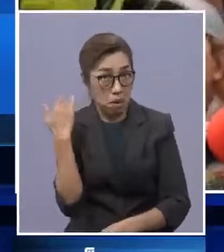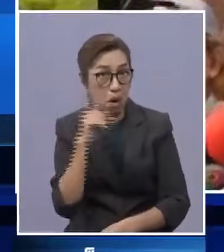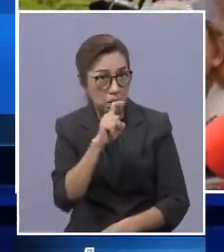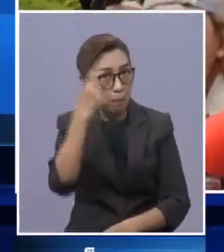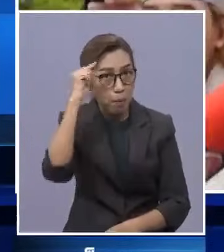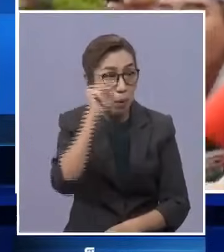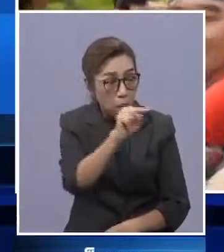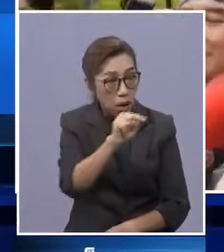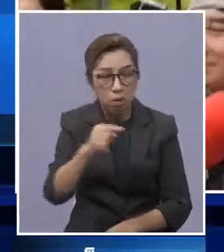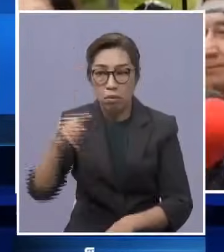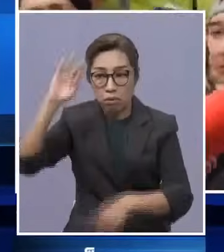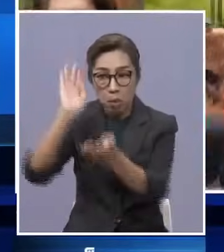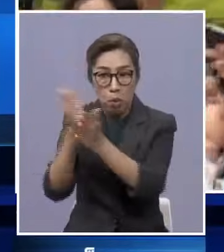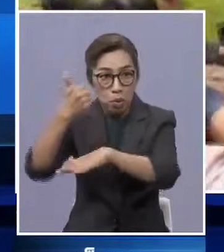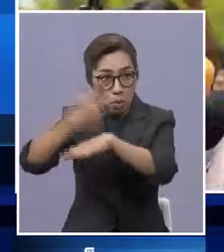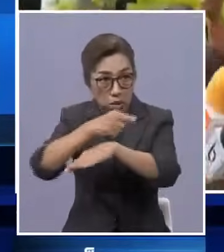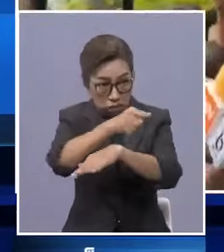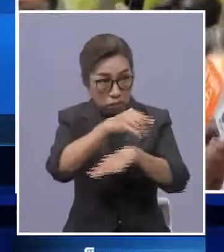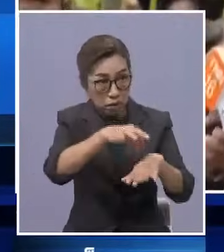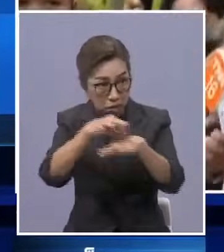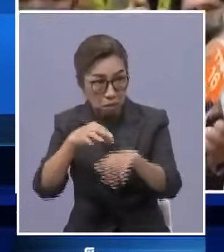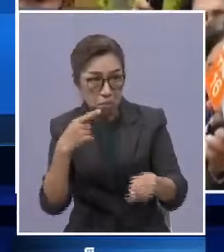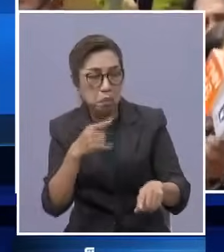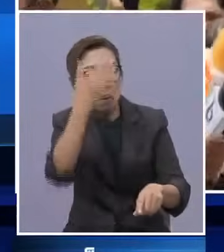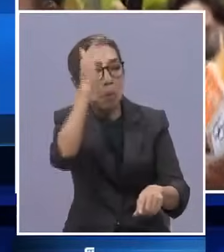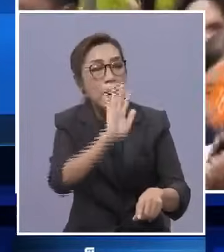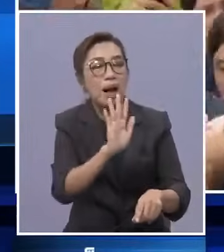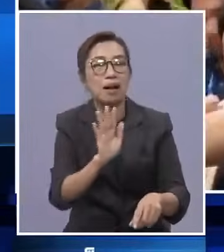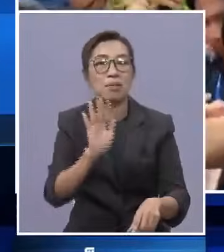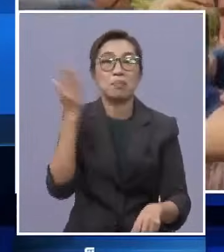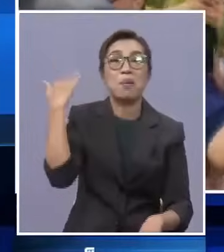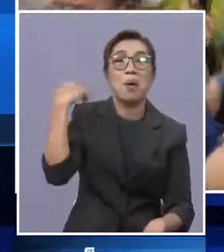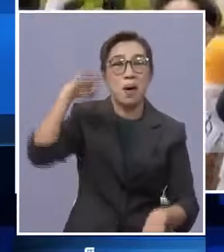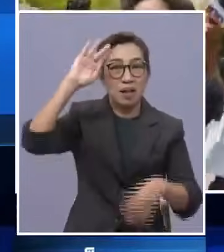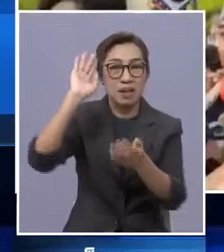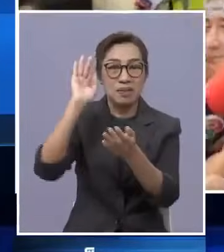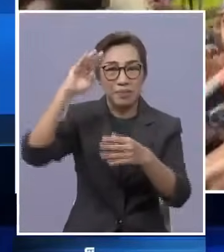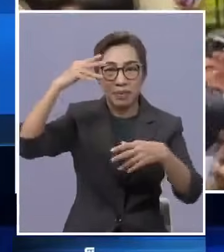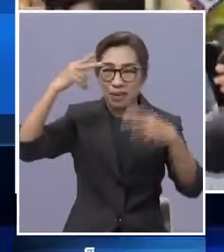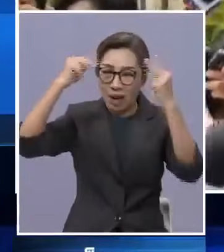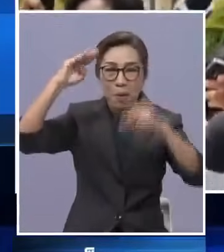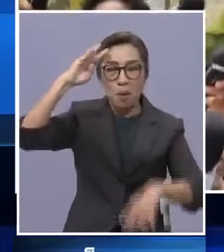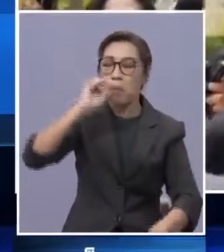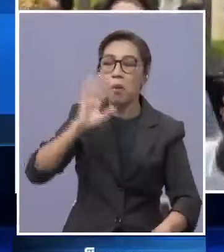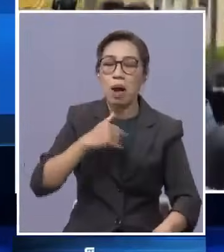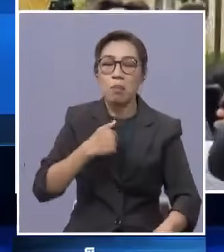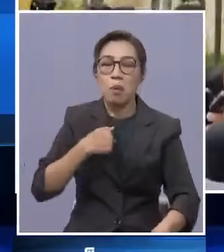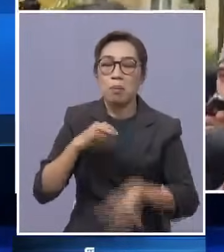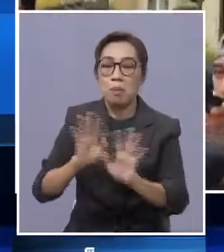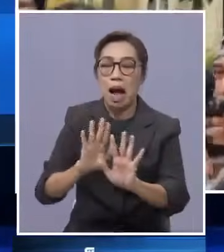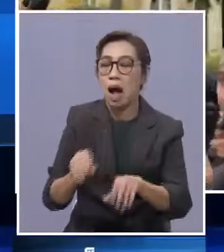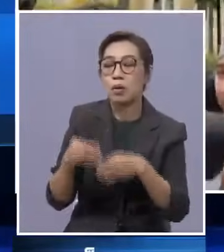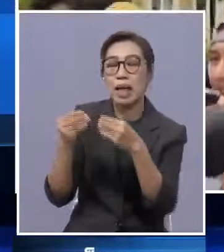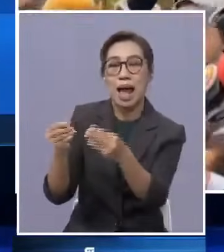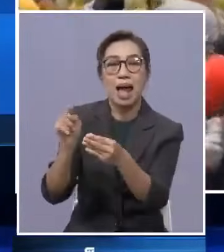นี่เผือกร้อนมากมือผมพองไปหมดแล้ว คือตอนนั้นพลเอกประยุทธ์บอกว่าเดี๋ยวให้นายกท่านใหม่มาดำเนินการในการแต่งตั้งเอง แต่พลเอกประยุทธ์แต่งตั้งผบ.